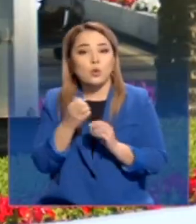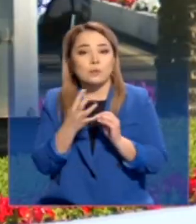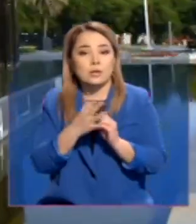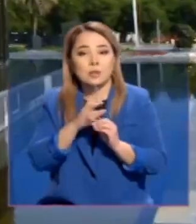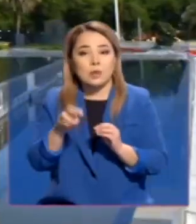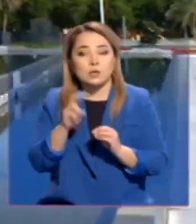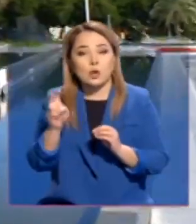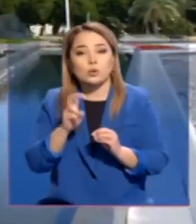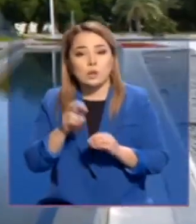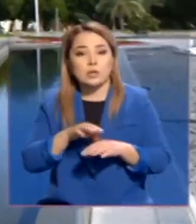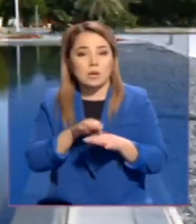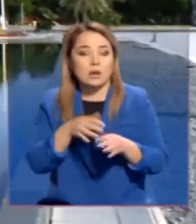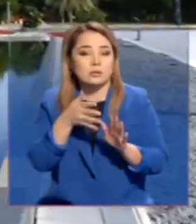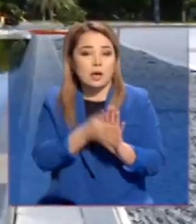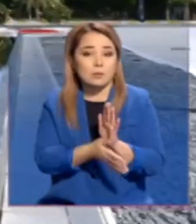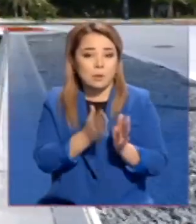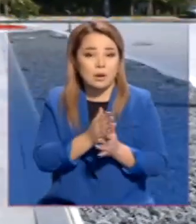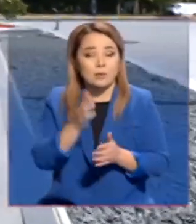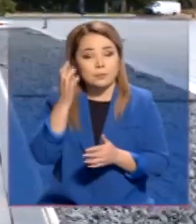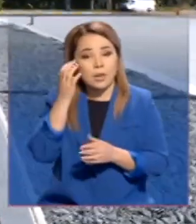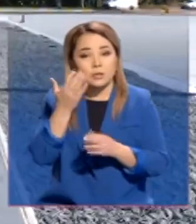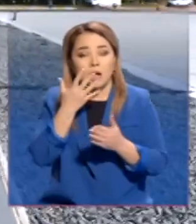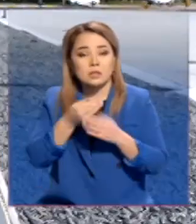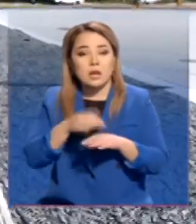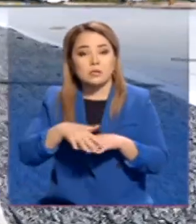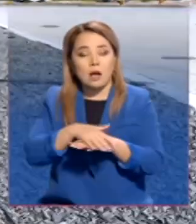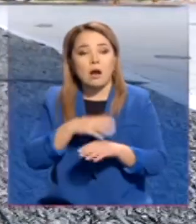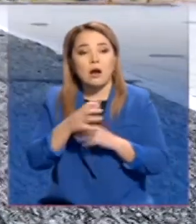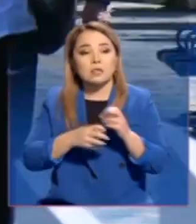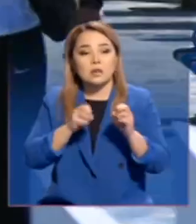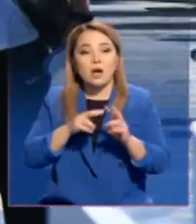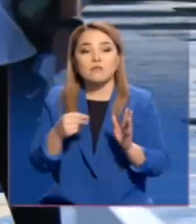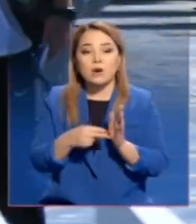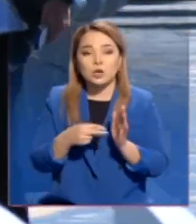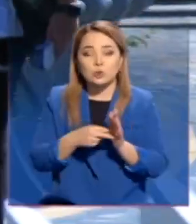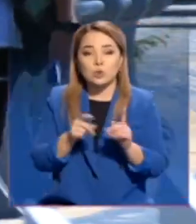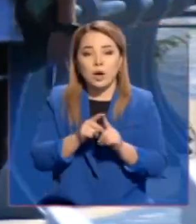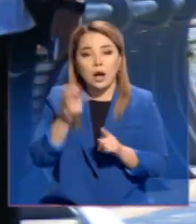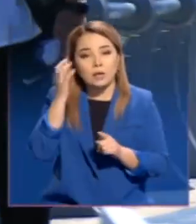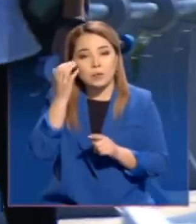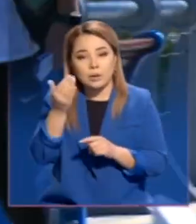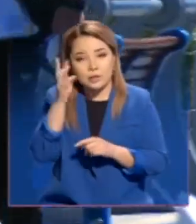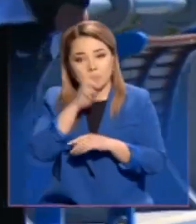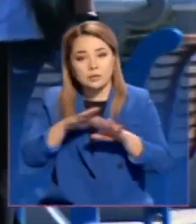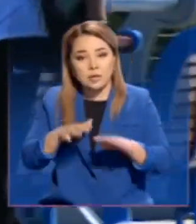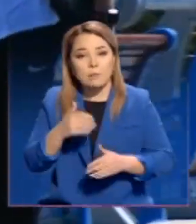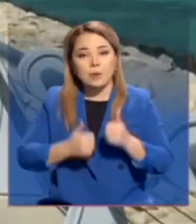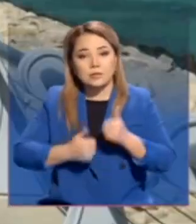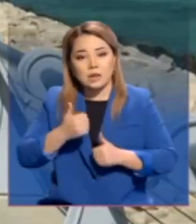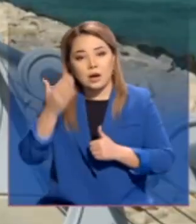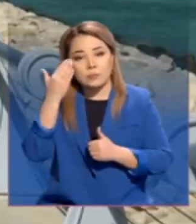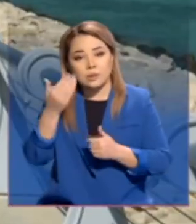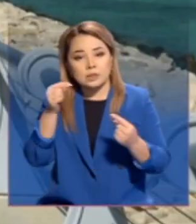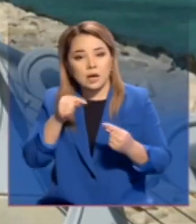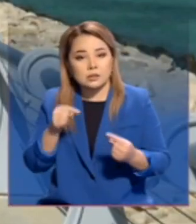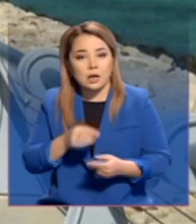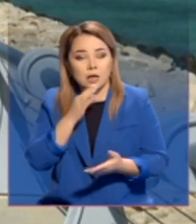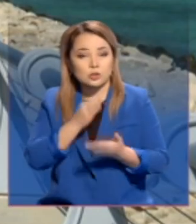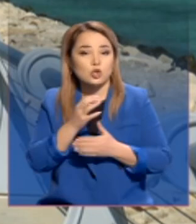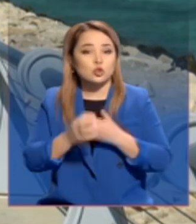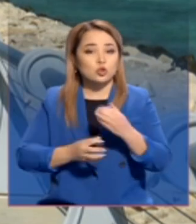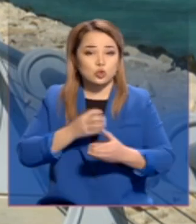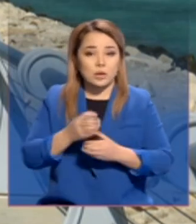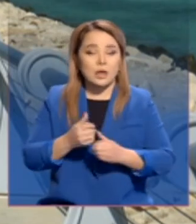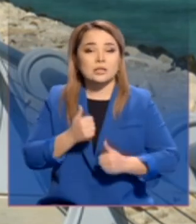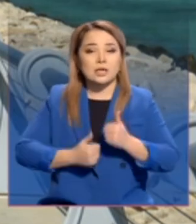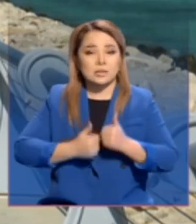миллиард ақш доллары. Бұлтыр әмірліктерді халықаралық валюта қоры араб әлеміндегі ең бәсекеге қабілетті деп таныды.